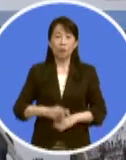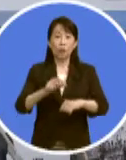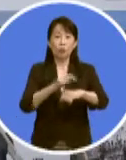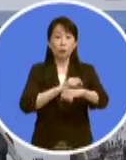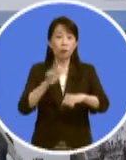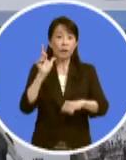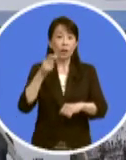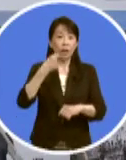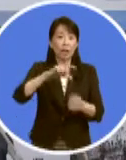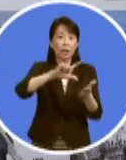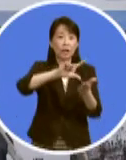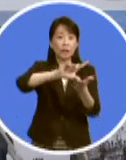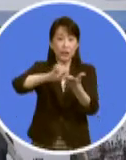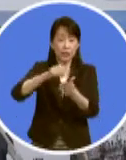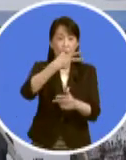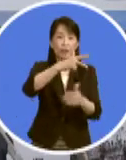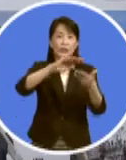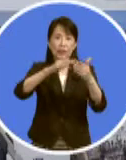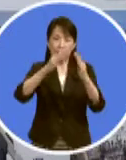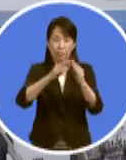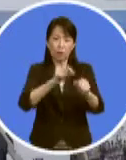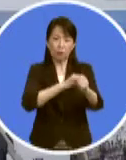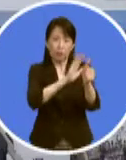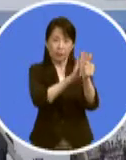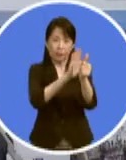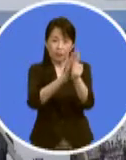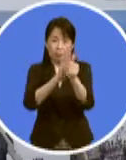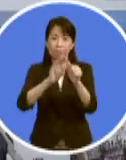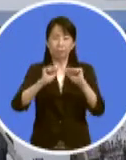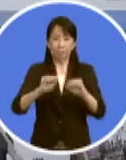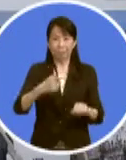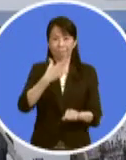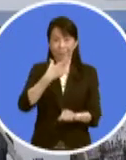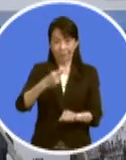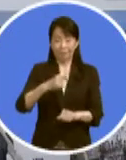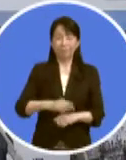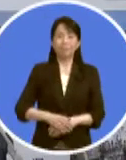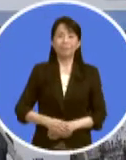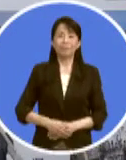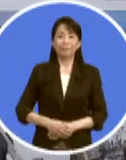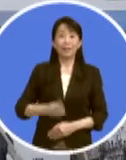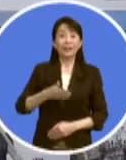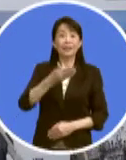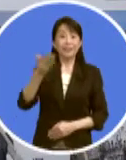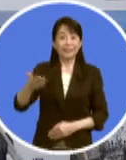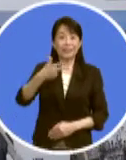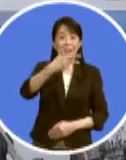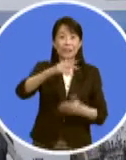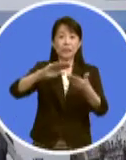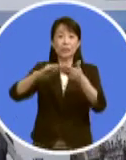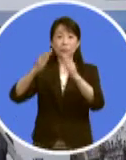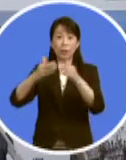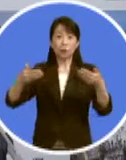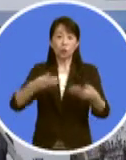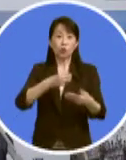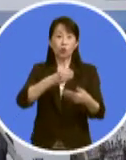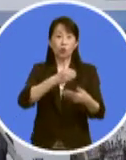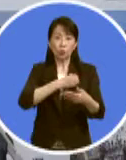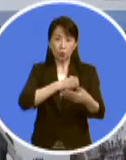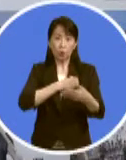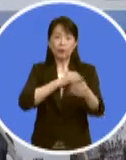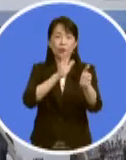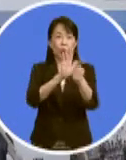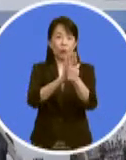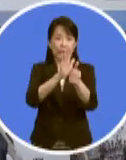ます特に現欄のし町今回は力を入れさせていただいておりますそれから市や町の職員の確保を